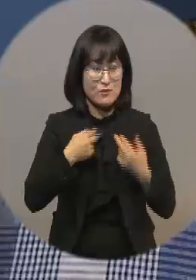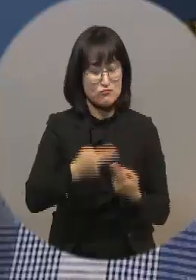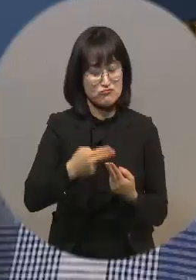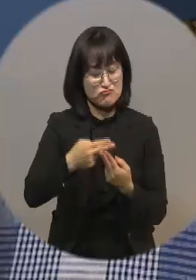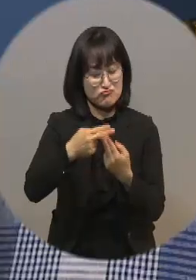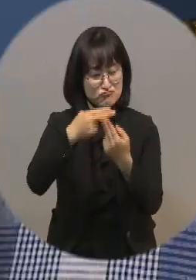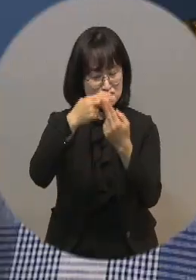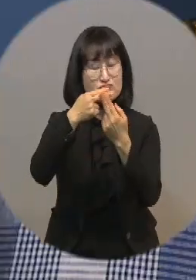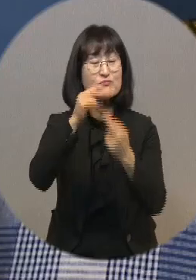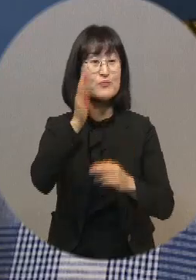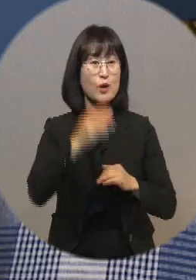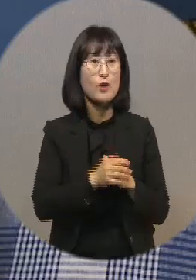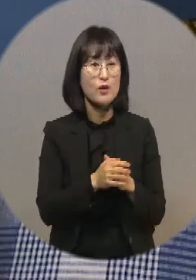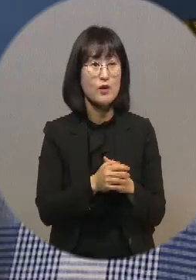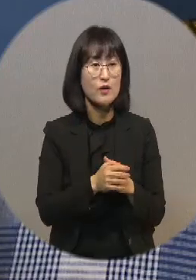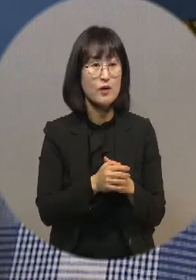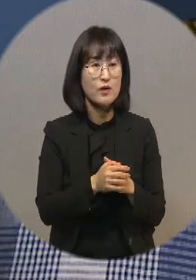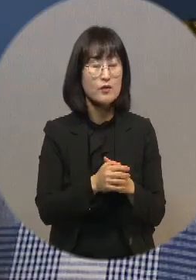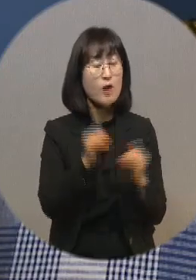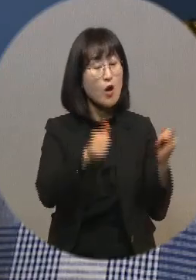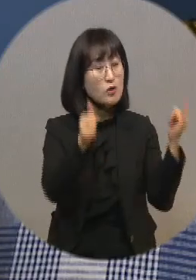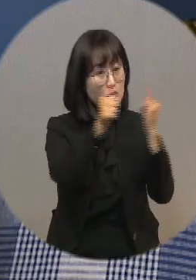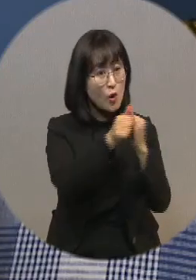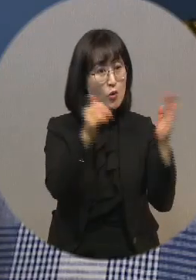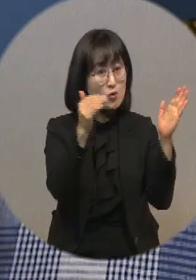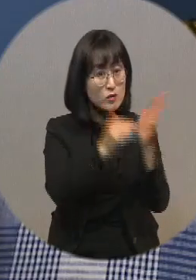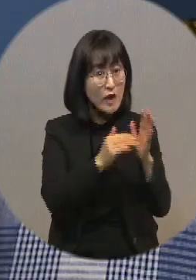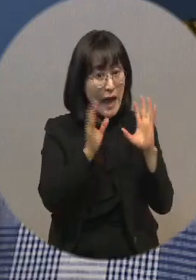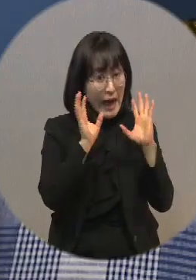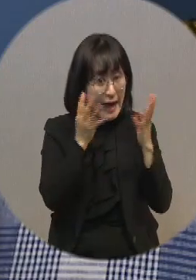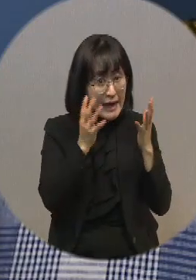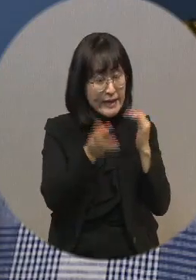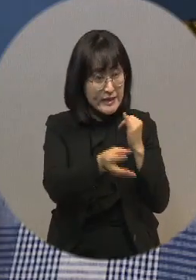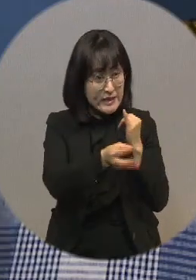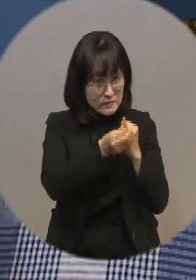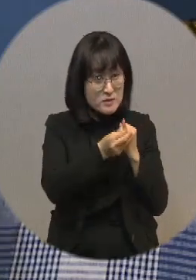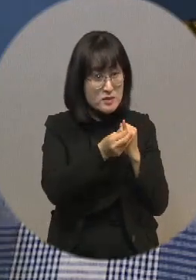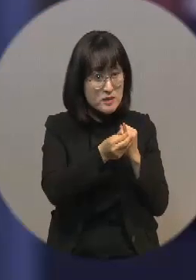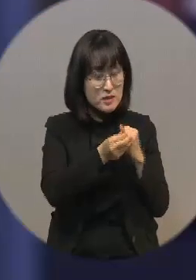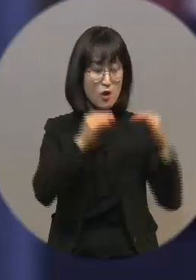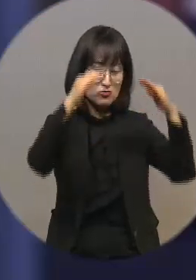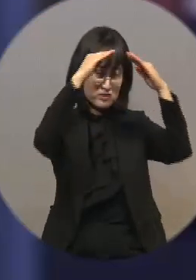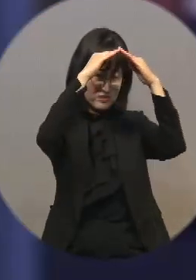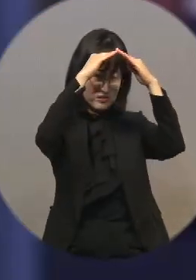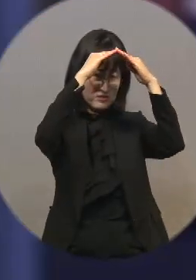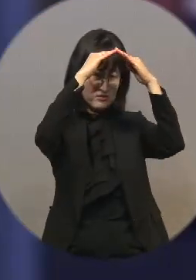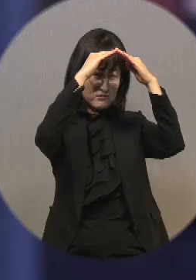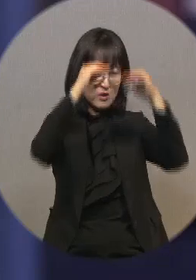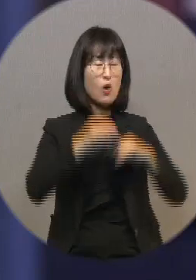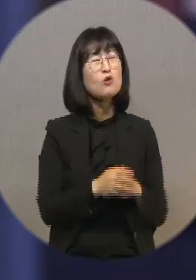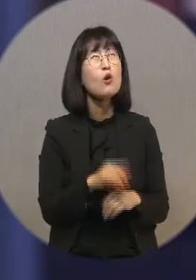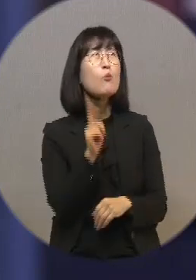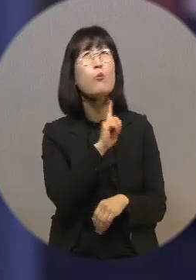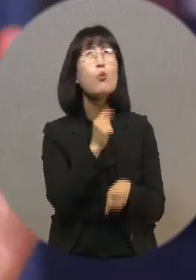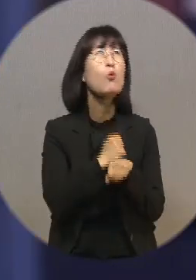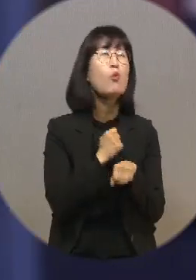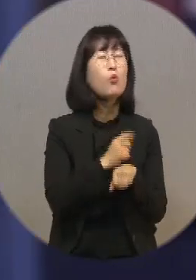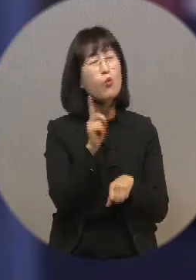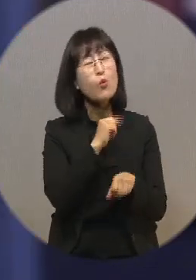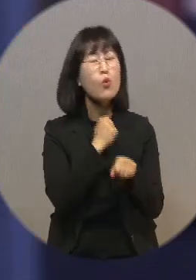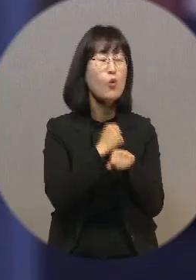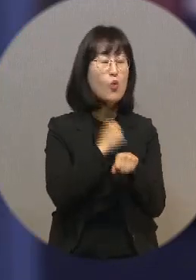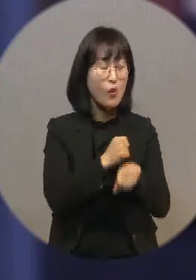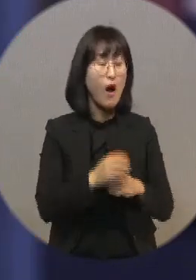있었어요. 그러다가 결혼하고 아기가 생기다 보니까 집에만 있게 되잖아요. 뭐 하지 하다가 이렇게